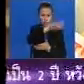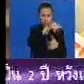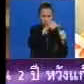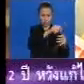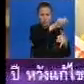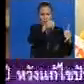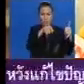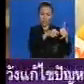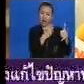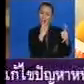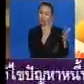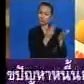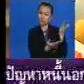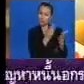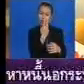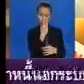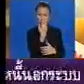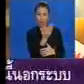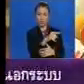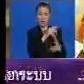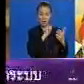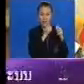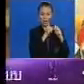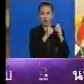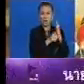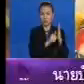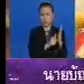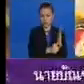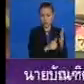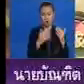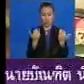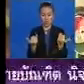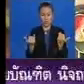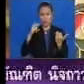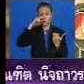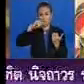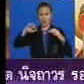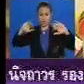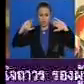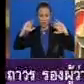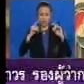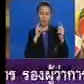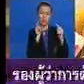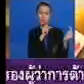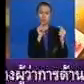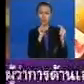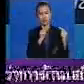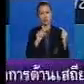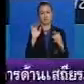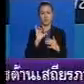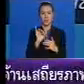สถานการณ์โดยกัมพูชาต้องแก้ไขปัญหาที่เกิดขึ้นซึ่งขณะนี้รัฐบาลไทยกับกัมพูชาไม่ได้ติดต่อกันเป็นการภาย